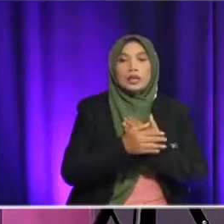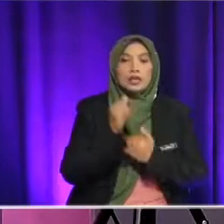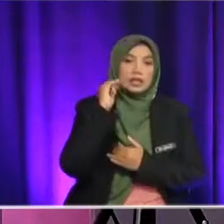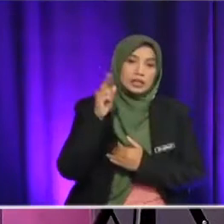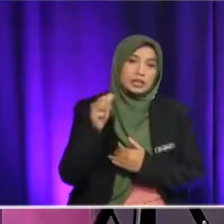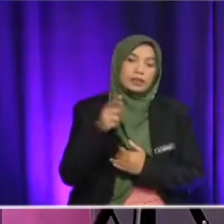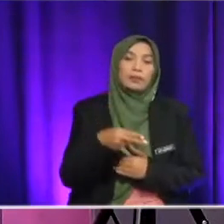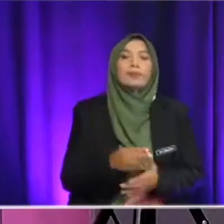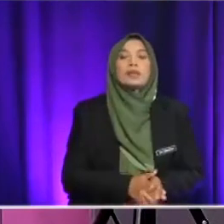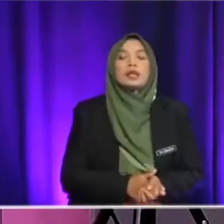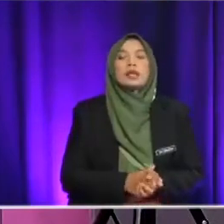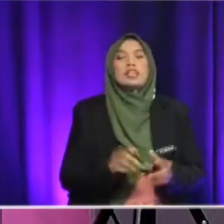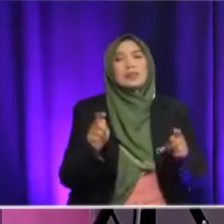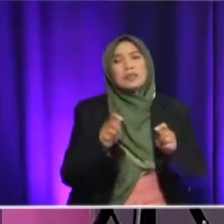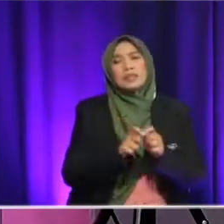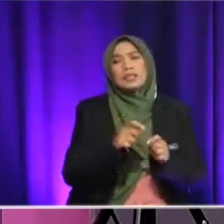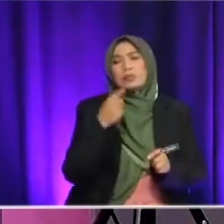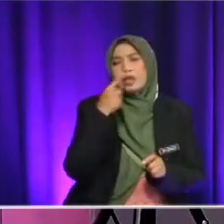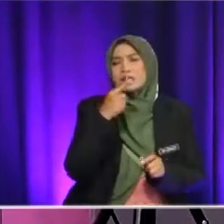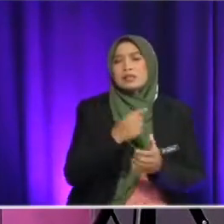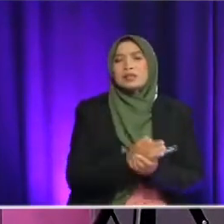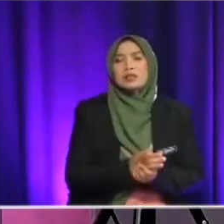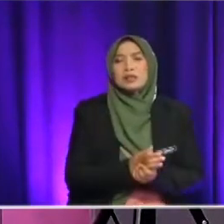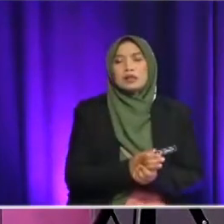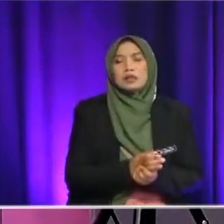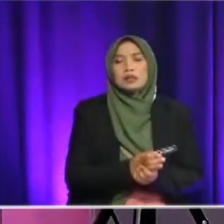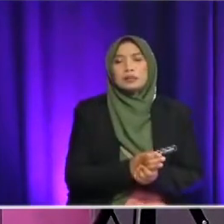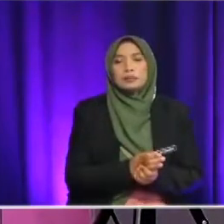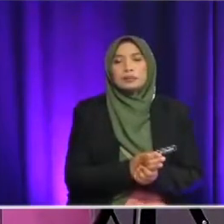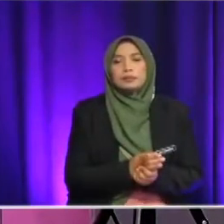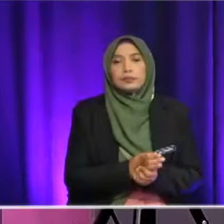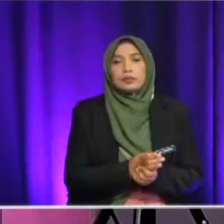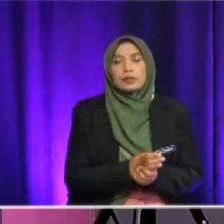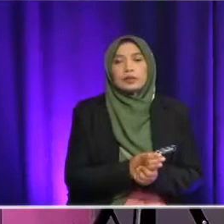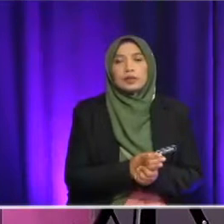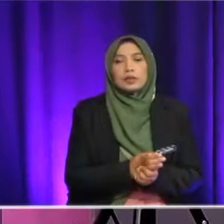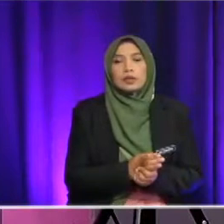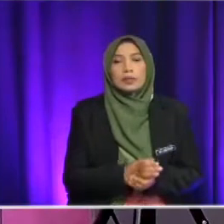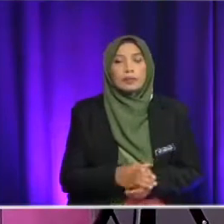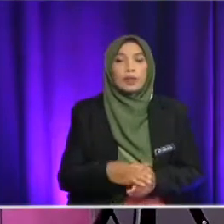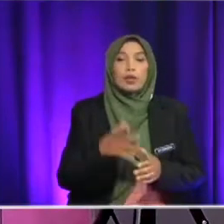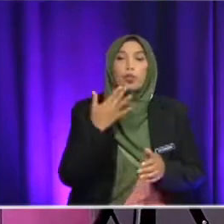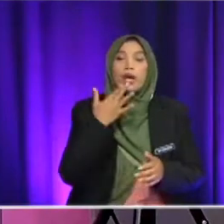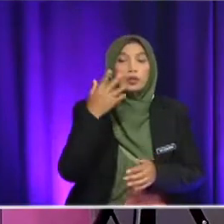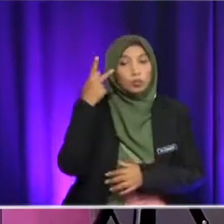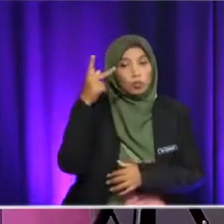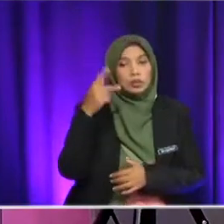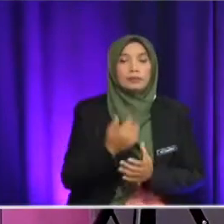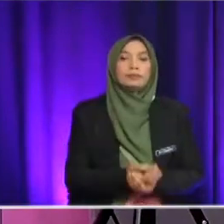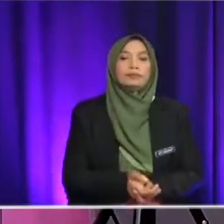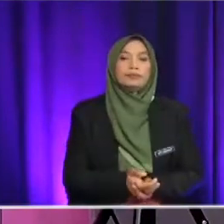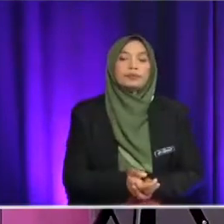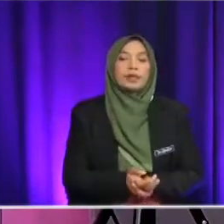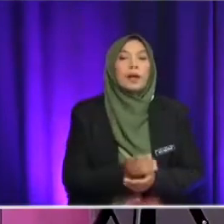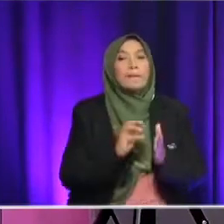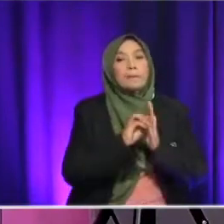seperti biasalah, yang berwarna kuning. Cuba tengok betul-betul. Yang berwarna kuning, ayat topik dan ayat hurai, benda